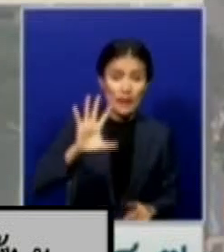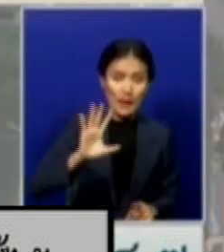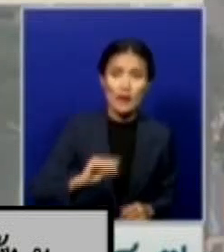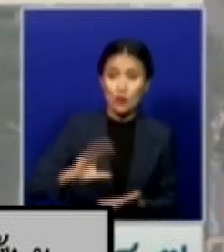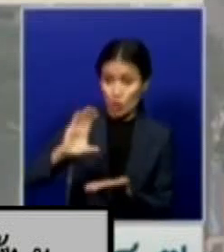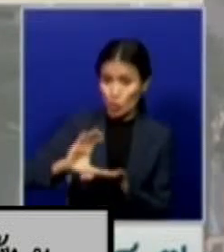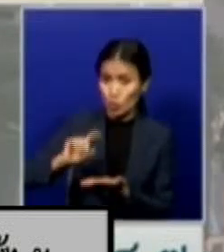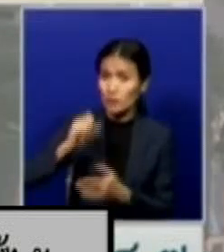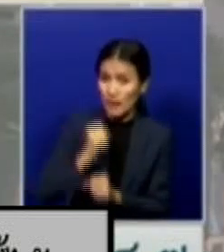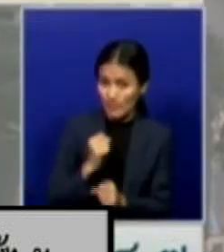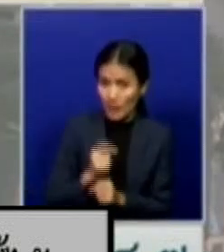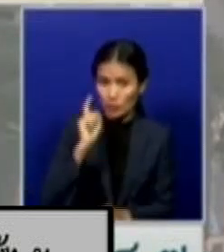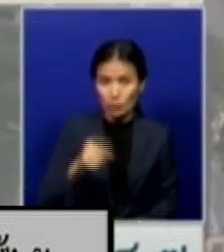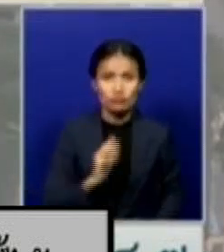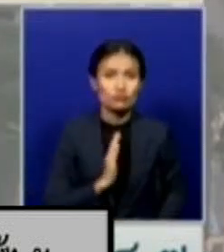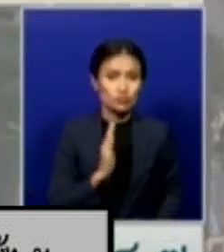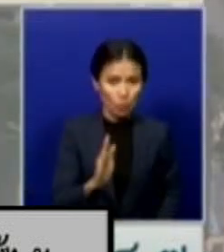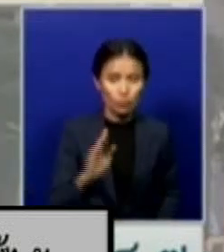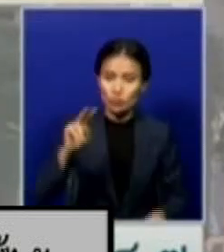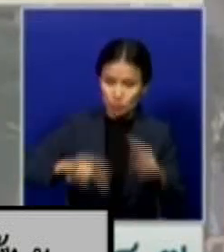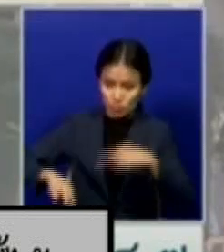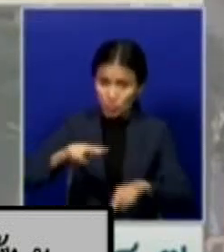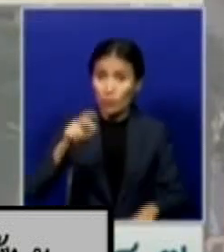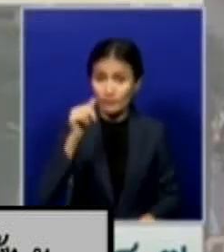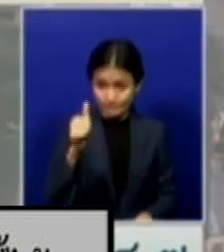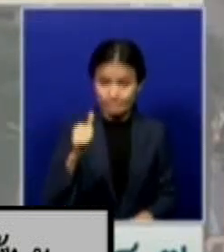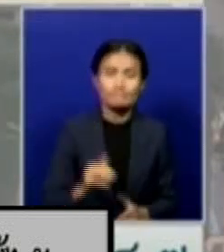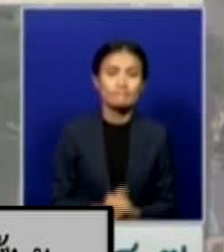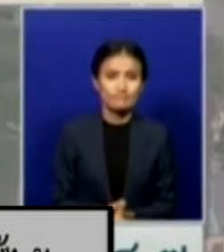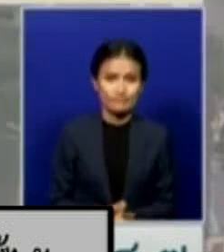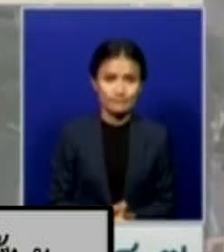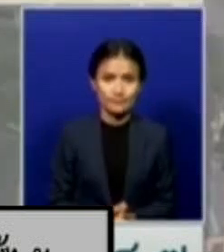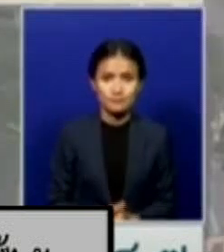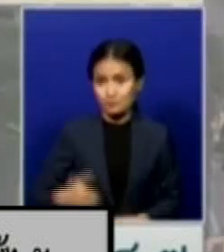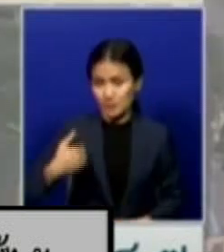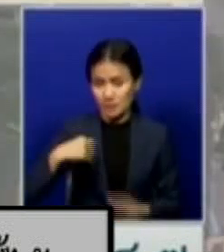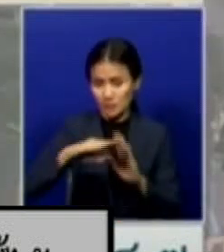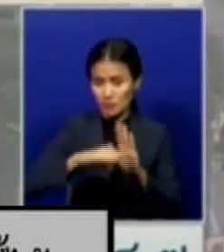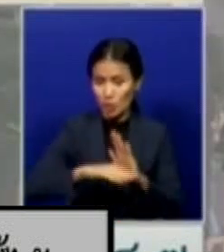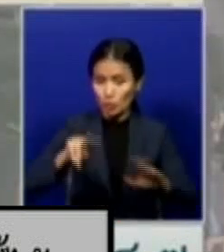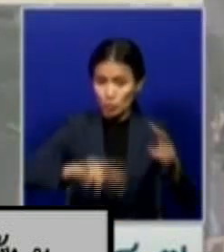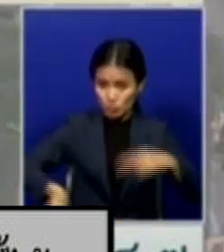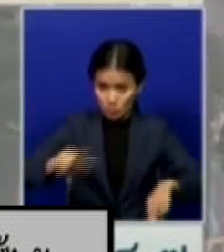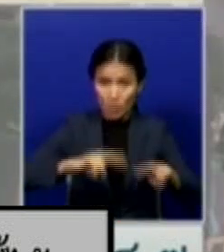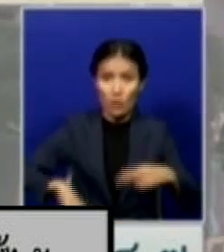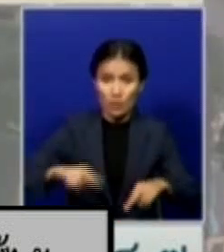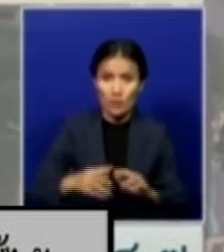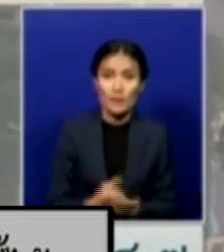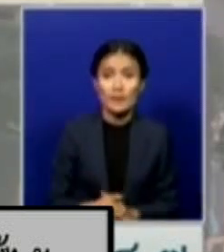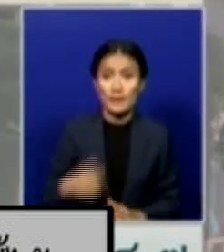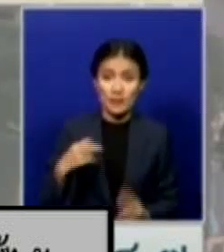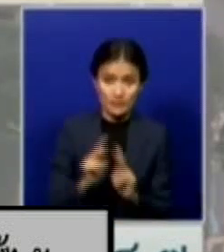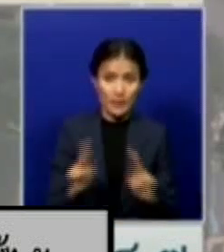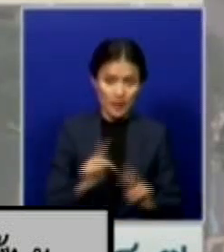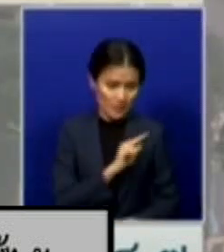มาภิบาลโปร่งใสและมีประสิทธิภาพจึงกำหนดให้มีกระบวนการตรวจสอบและทวงดุลอำนาจโดยมีคณะกรรมการก